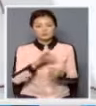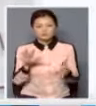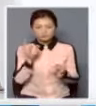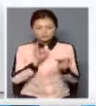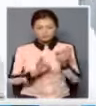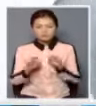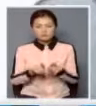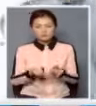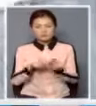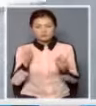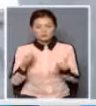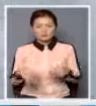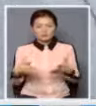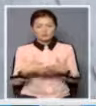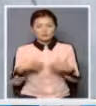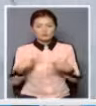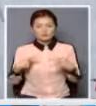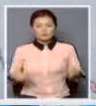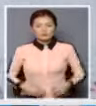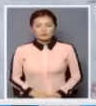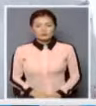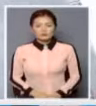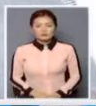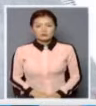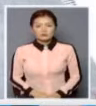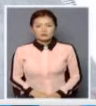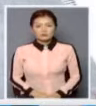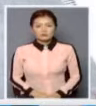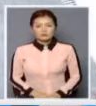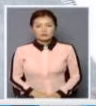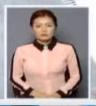лекарственных препаратов и растворителей. Карина Дуржанова, Айбек Утемисов, служба новостей.